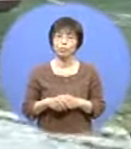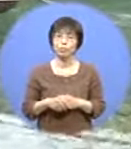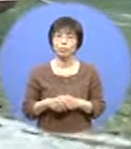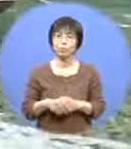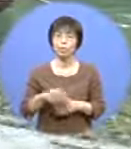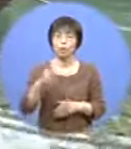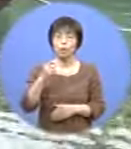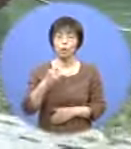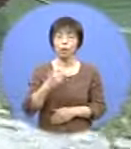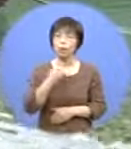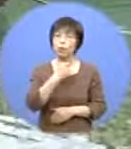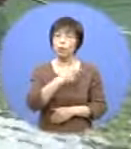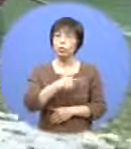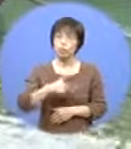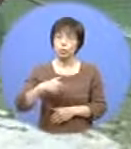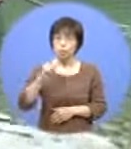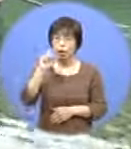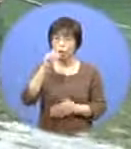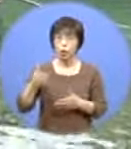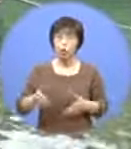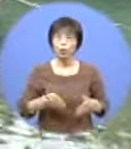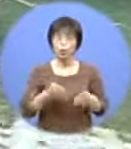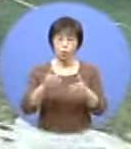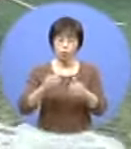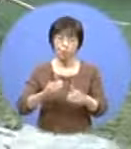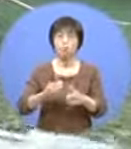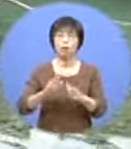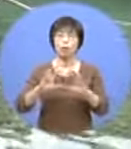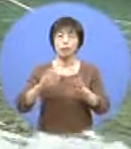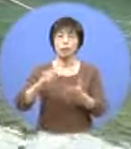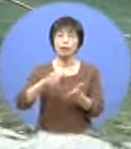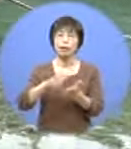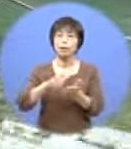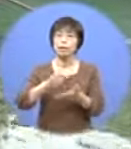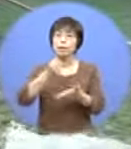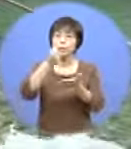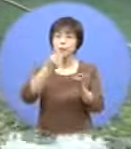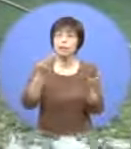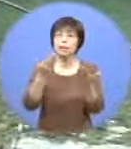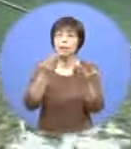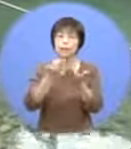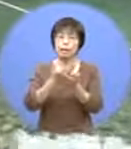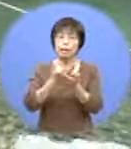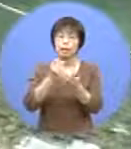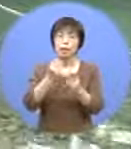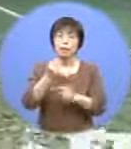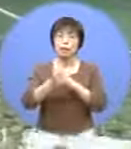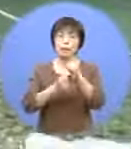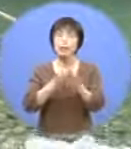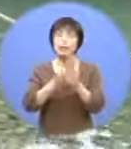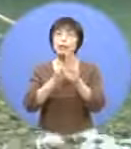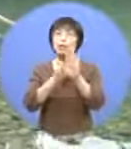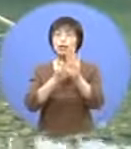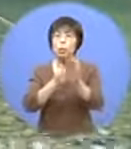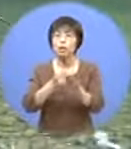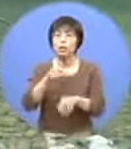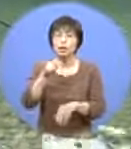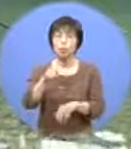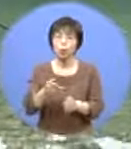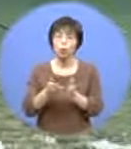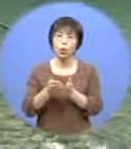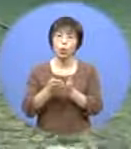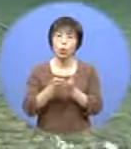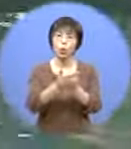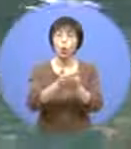熊野古道が、世界遺産に登録されて、その後1年後に僕たちこの阿吾の私保存会